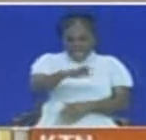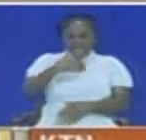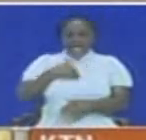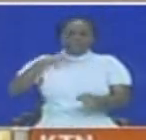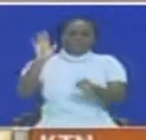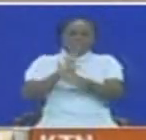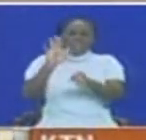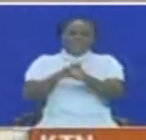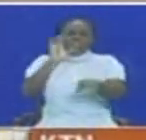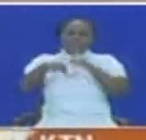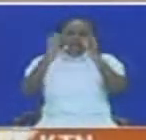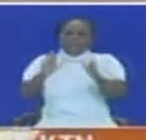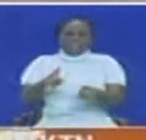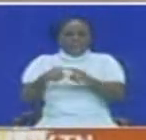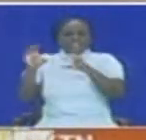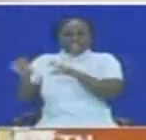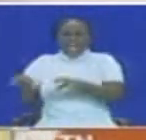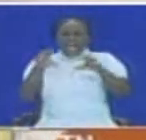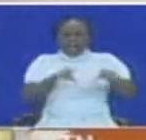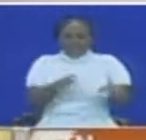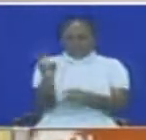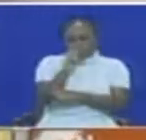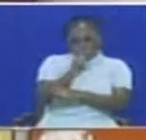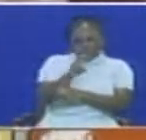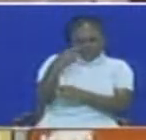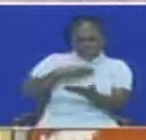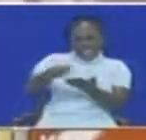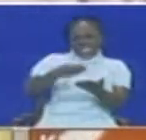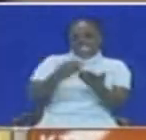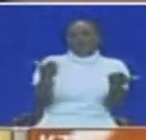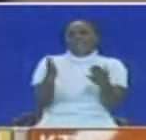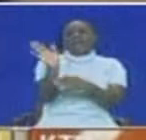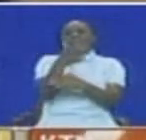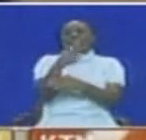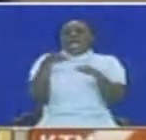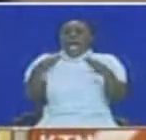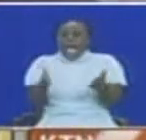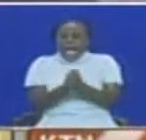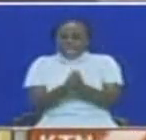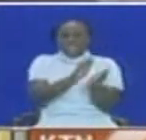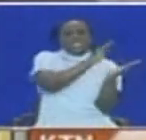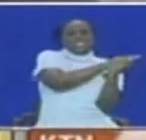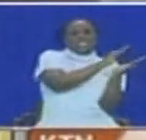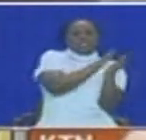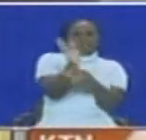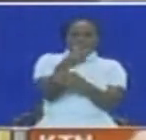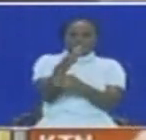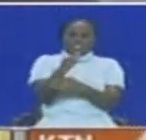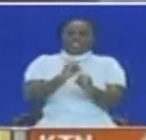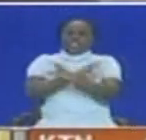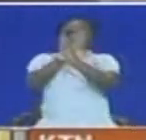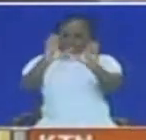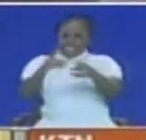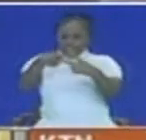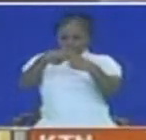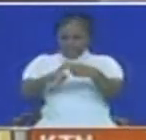samaki, lakini huhangaika wakitafuta soko na mahali pa kuboresha na kuhifadhi samaki wao. Ni dhahiri kuwa hiki ni kiwanda cha